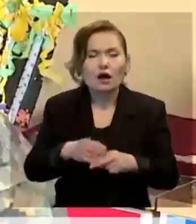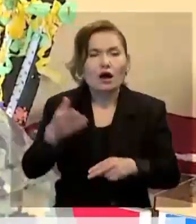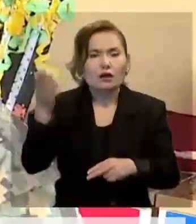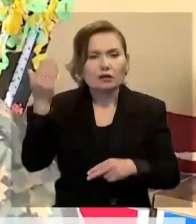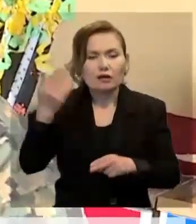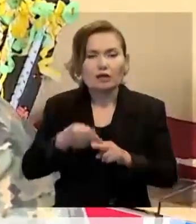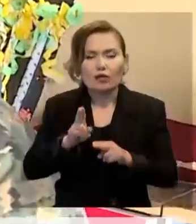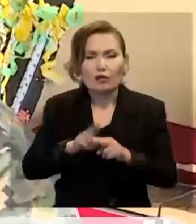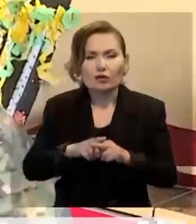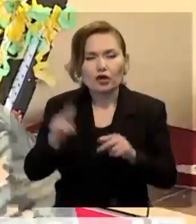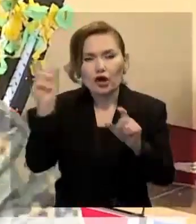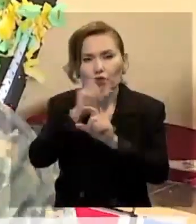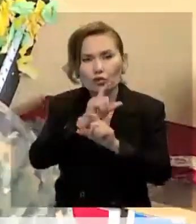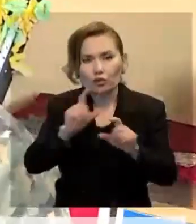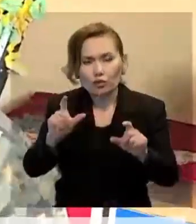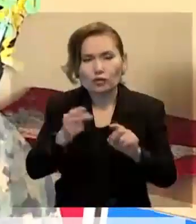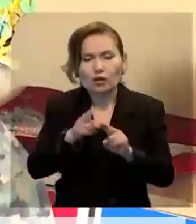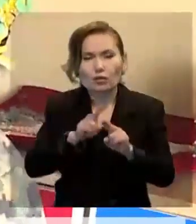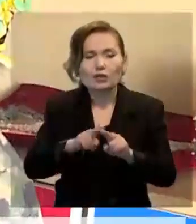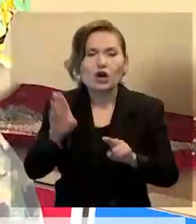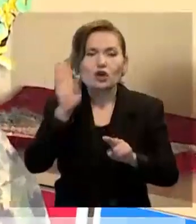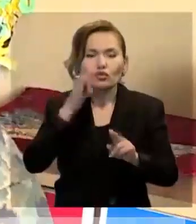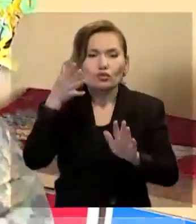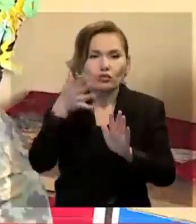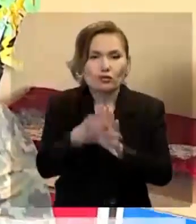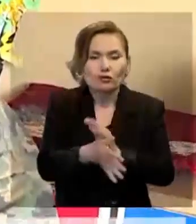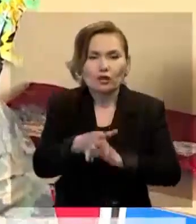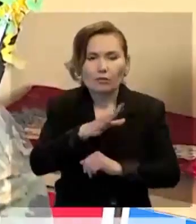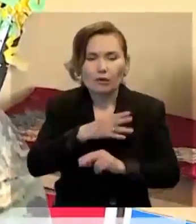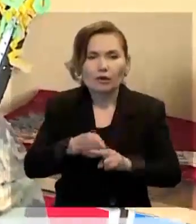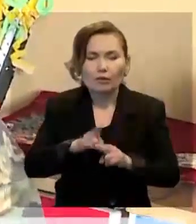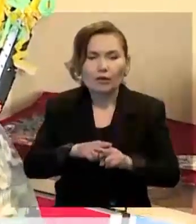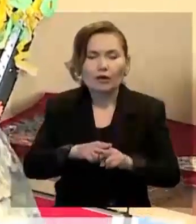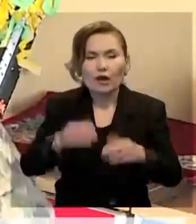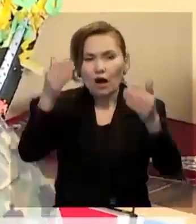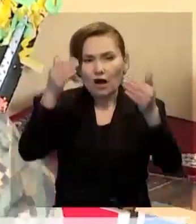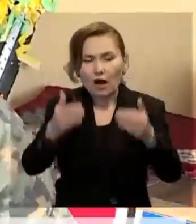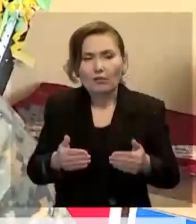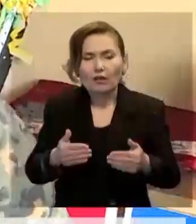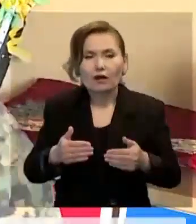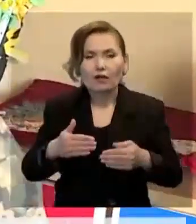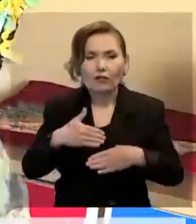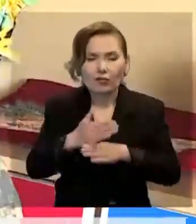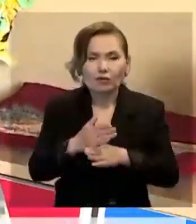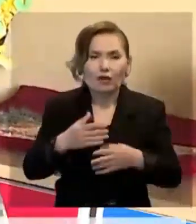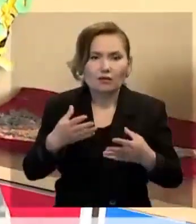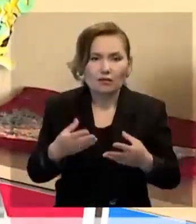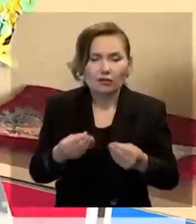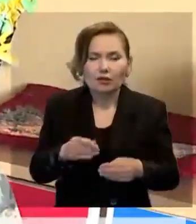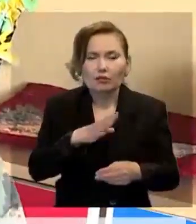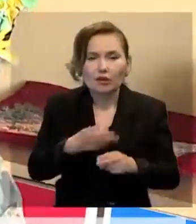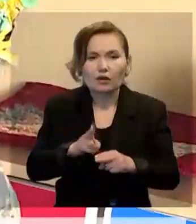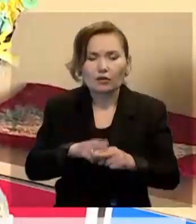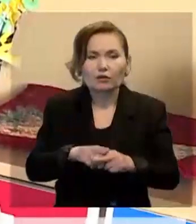төбеден мектептен төбеден бәрі су өткенде қабырғаны бәрі дымқыл болған кезде мына қабырғамыз дымқыл болған кезде біздің техперсоналдар нелер